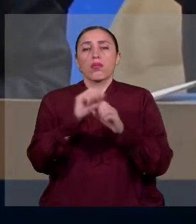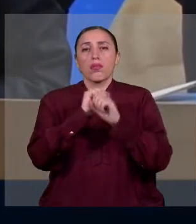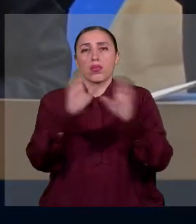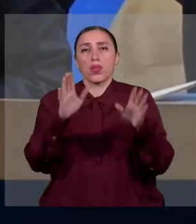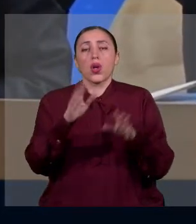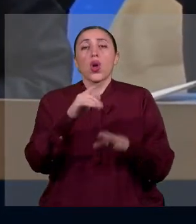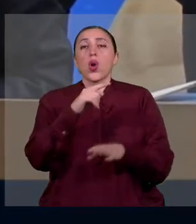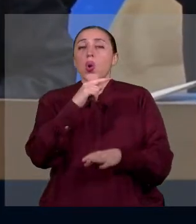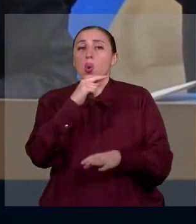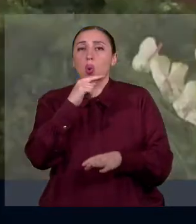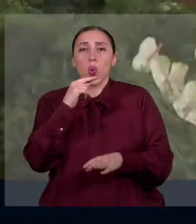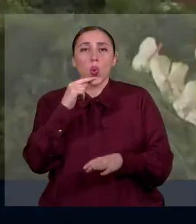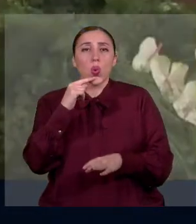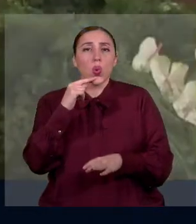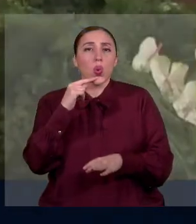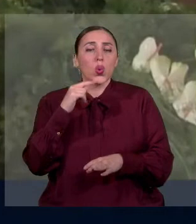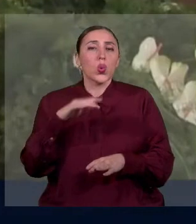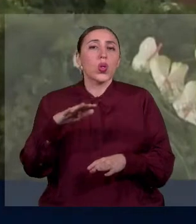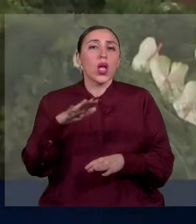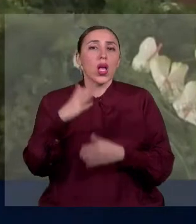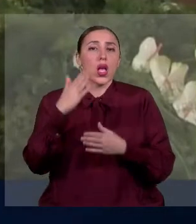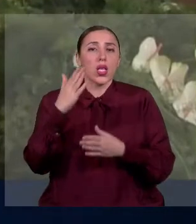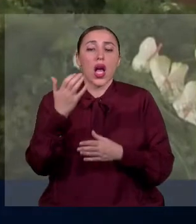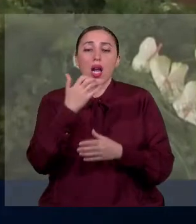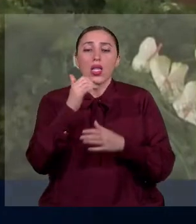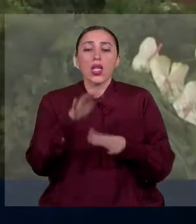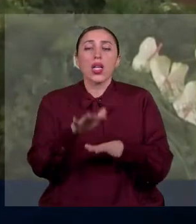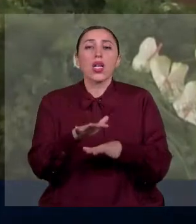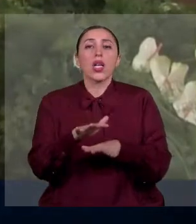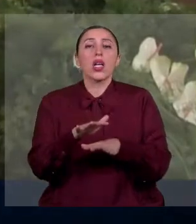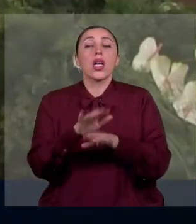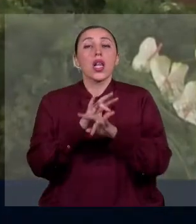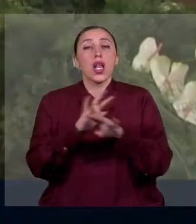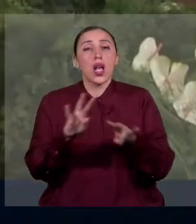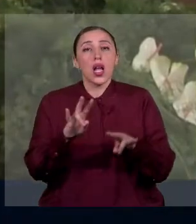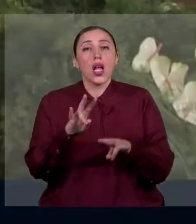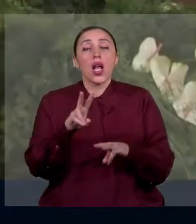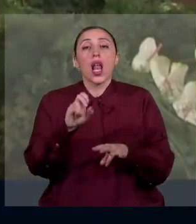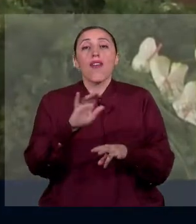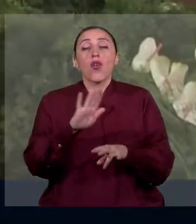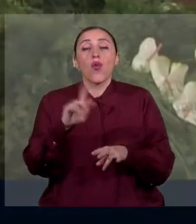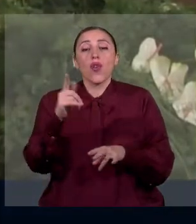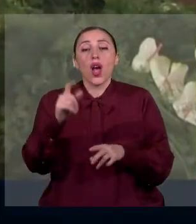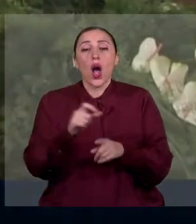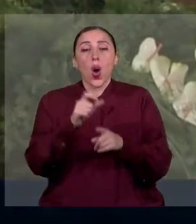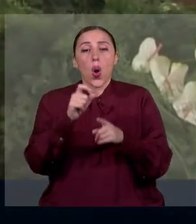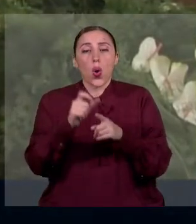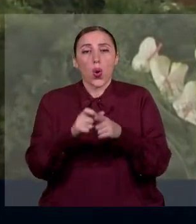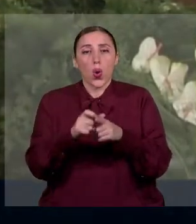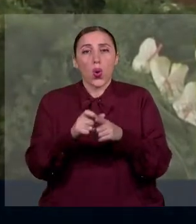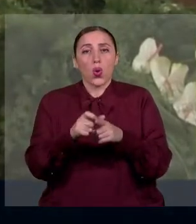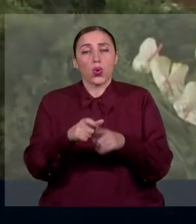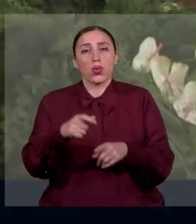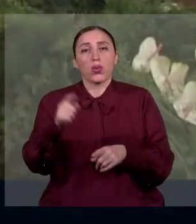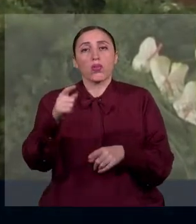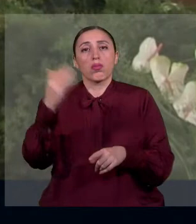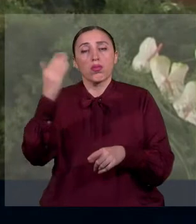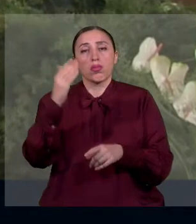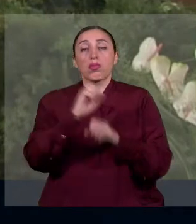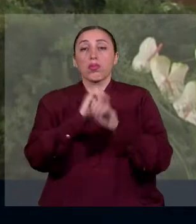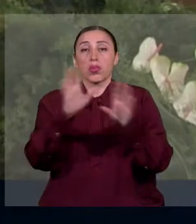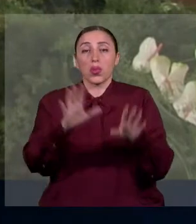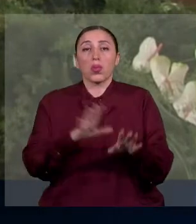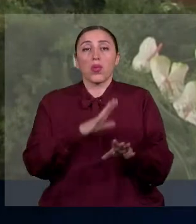հերարցակվեց Ռուսաստանի Դաշնության արտաքին գործերի նախարար Սերգեյ Լավրովի խոսքը, որտեղ մեջբերեմ